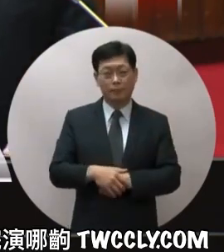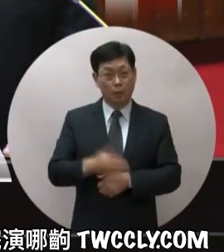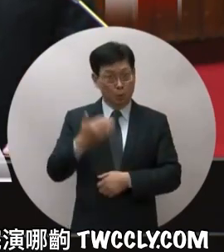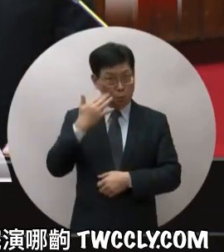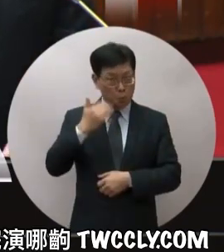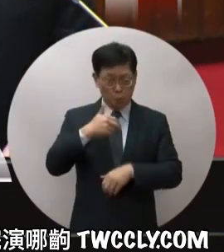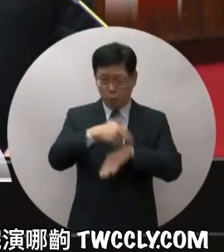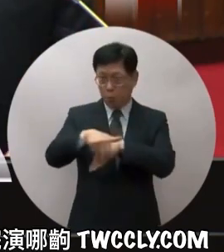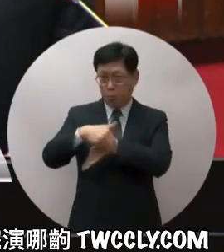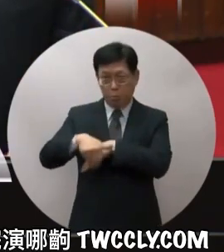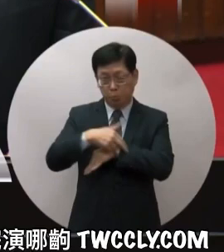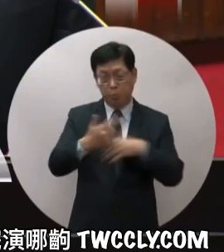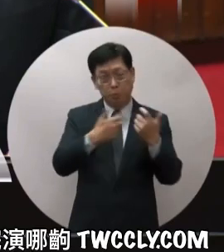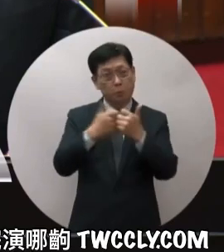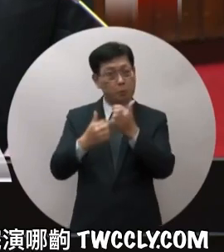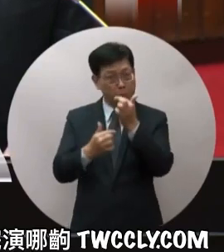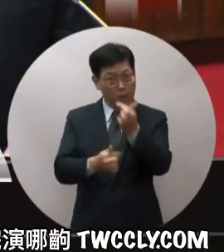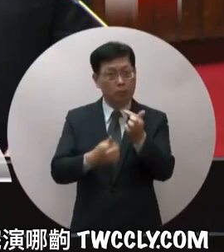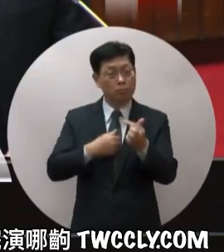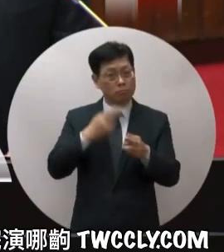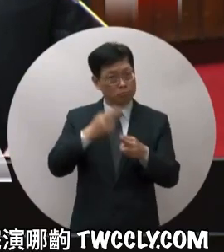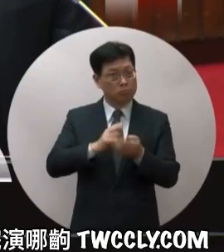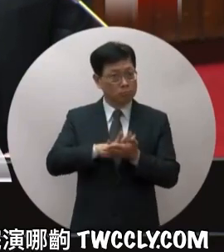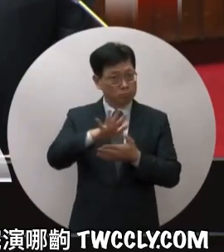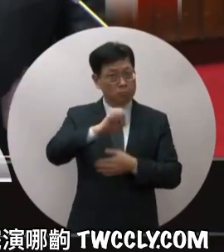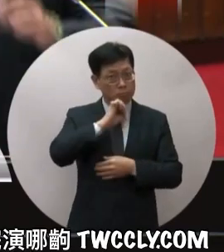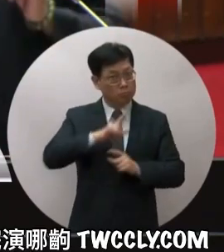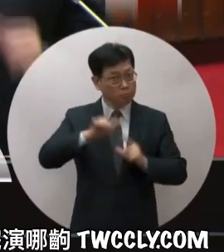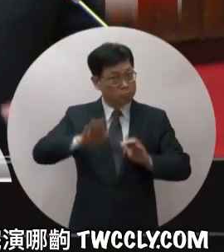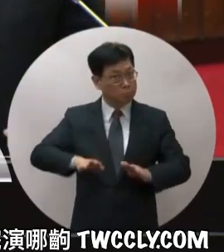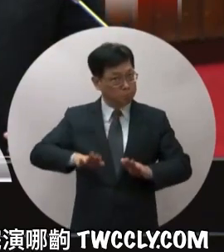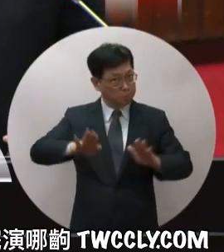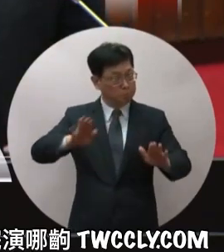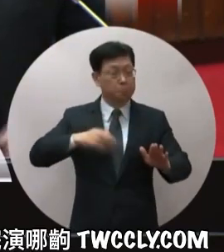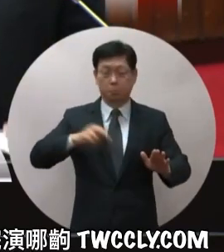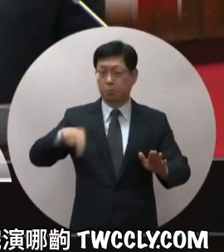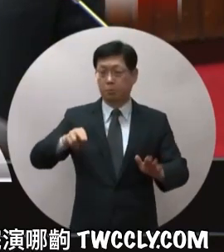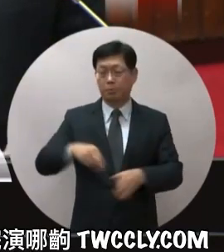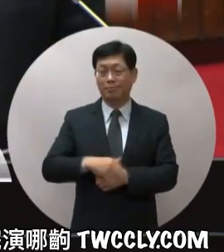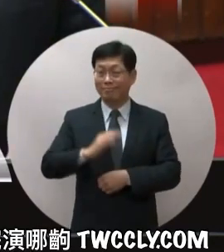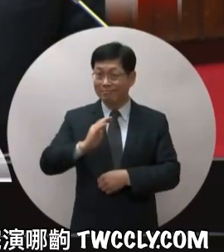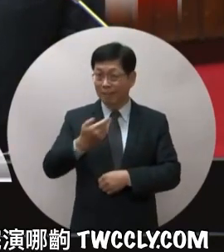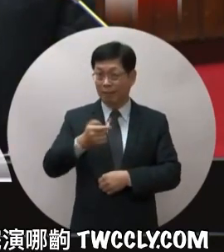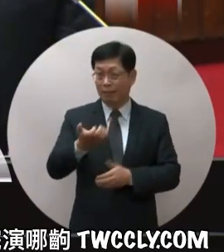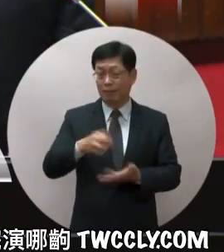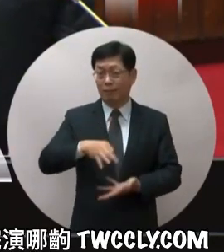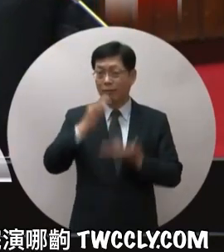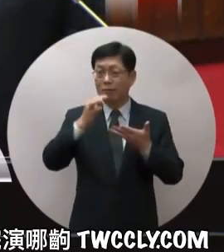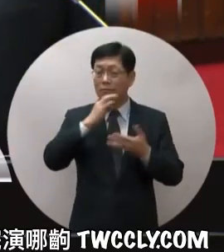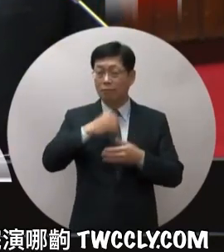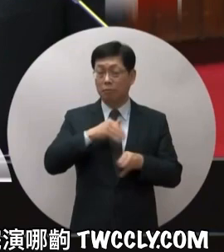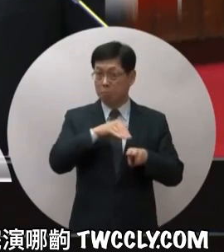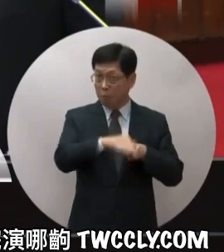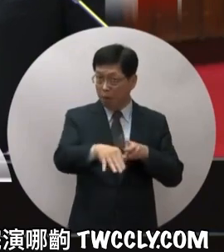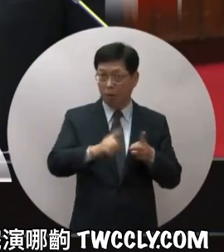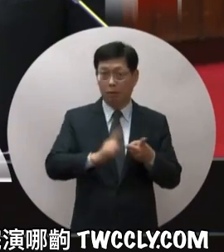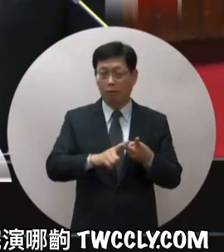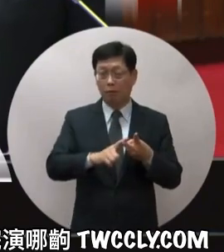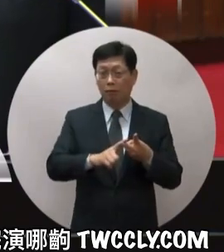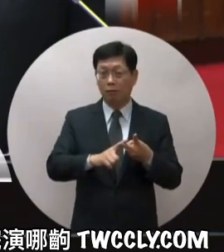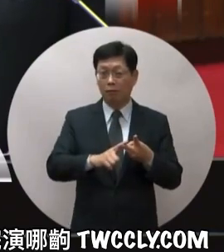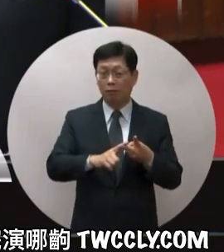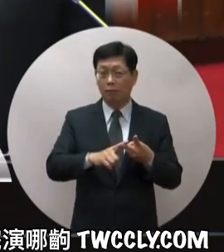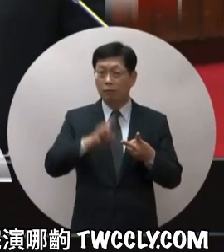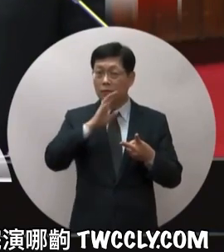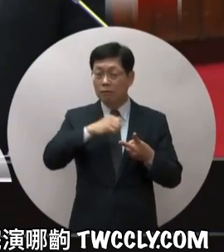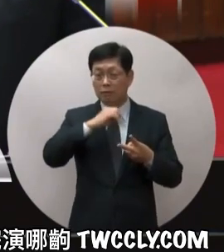好的完整的配套我相信未來屏東的發展應該是指日可待但是除了剛才說的隔天還有所謂